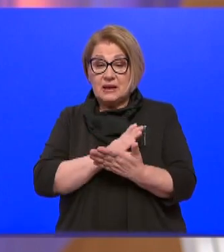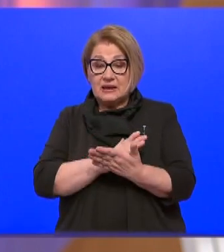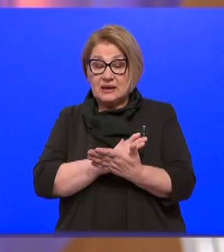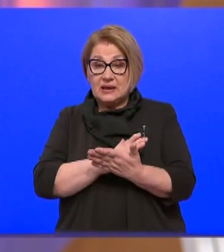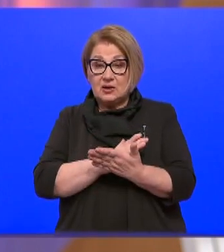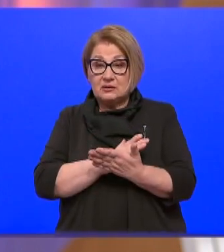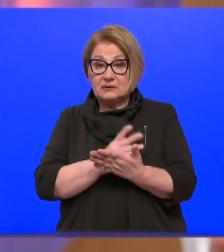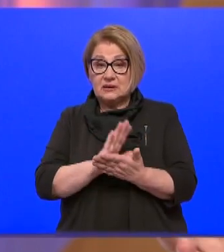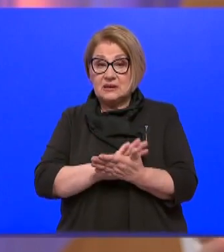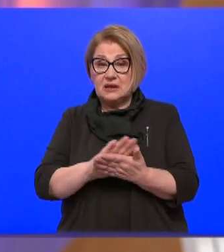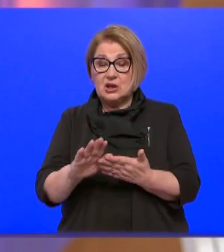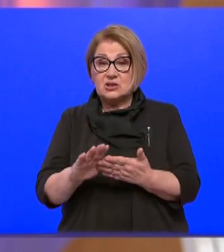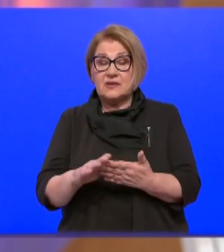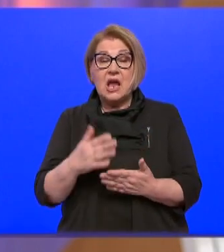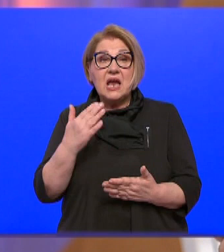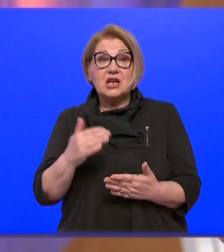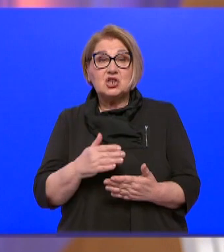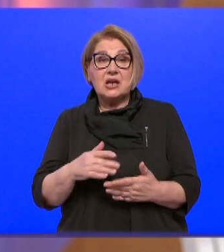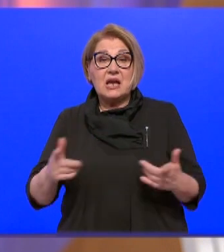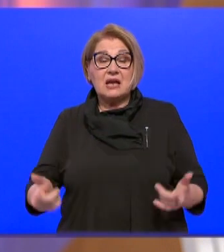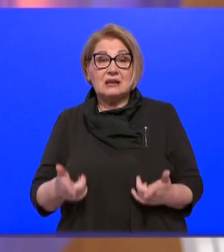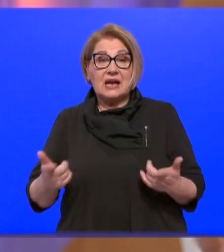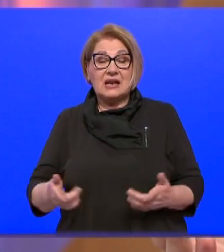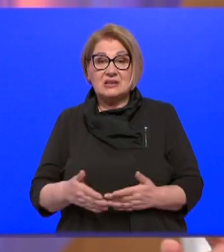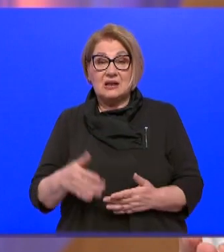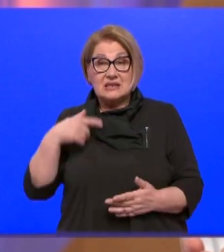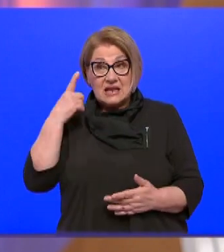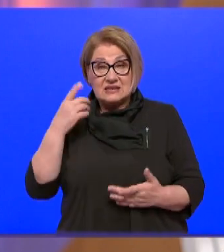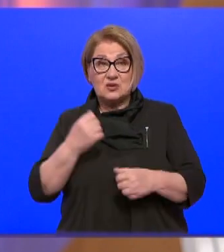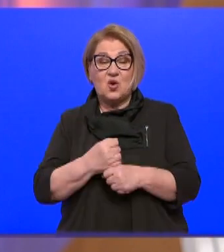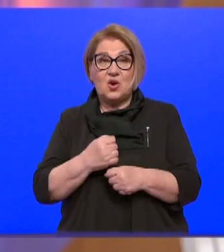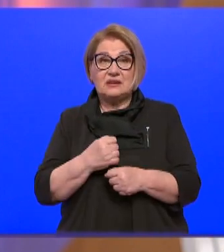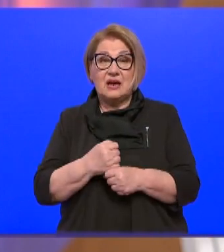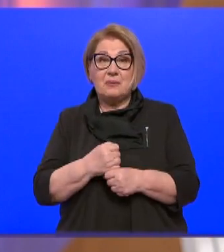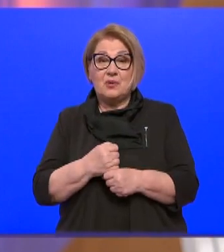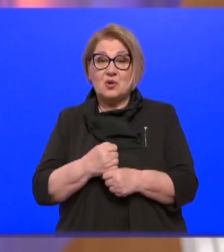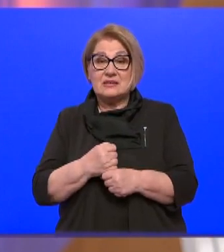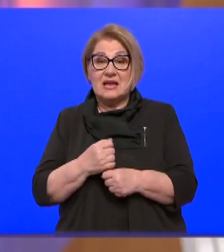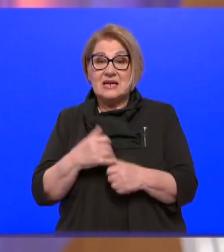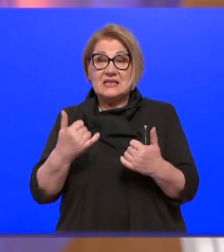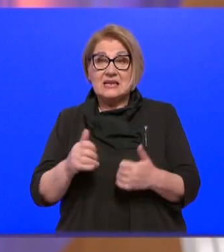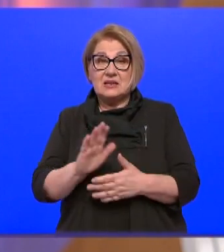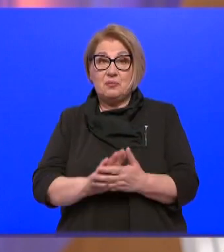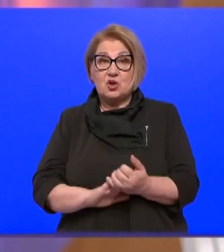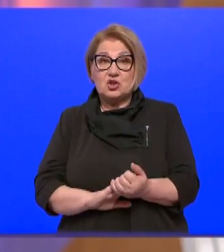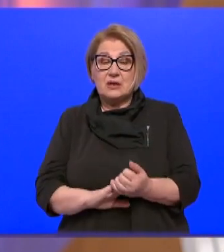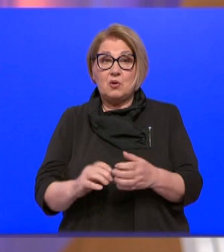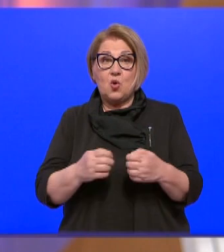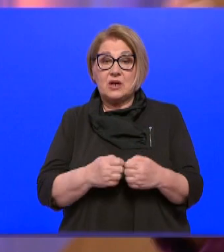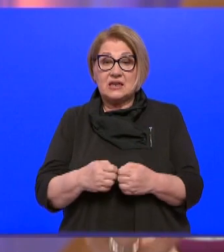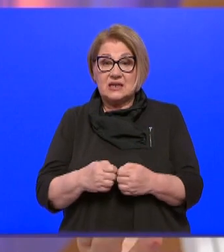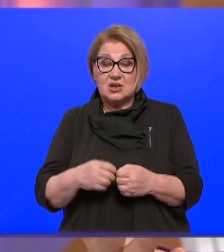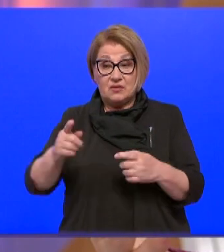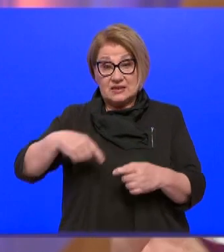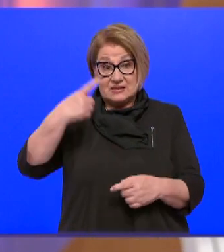od jednostavnog krštenja, proslave, rođendana, zna koliko je tu posla. Mi, evo, sada krećemo u organizaciju